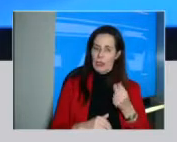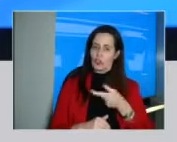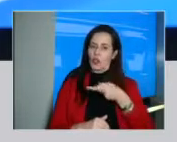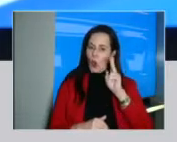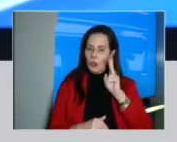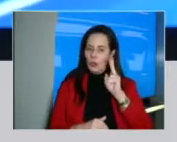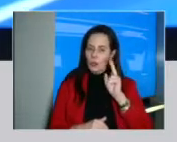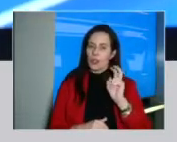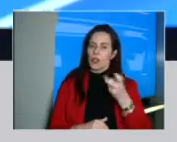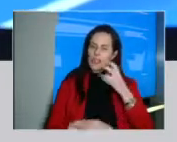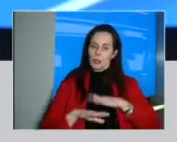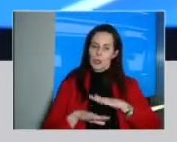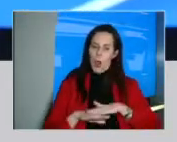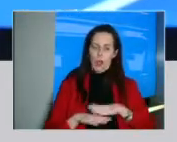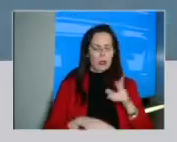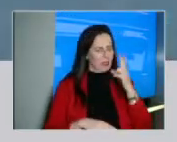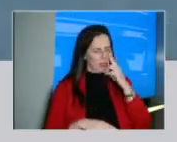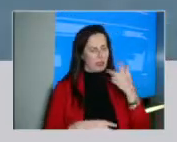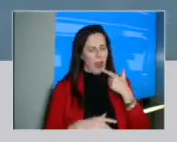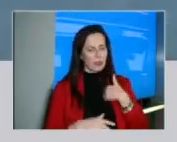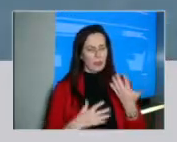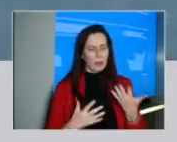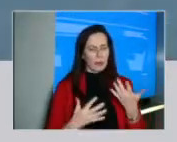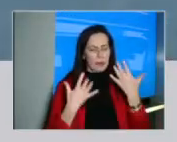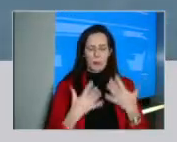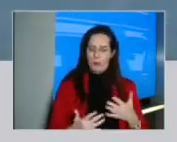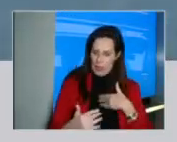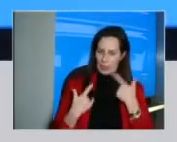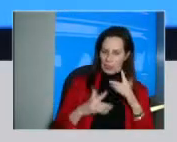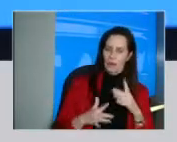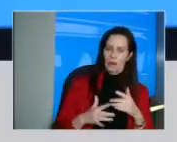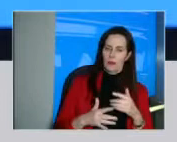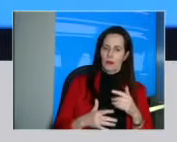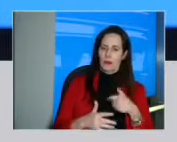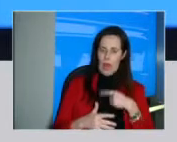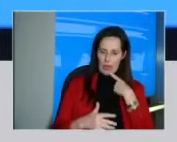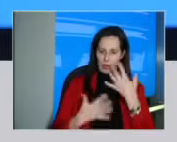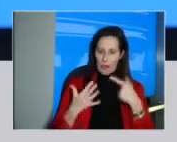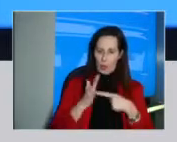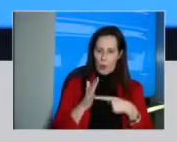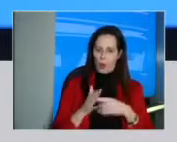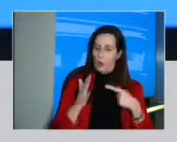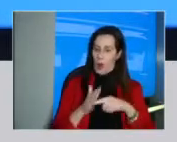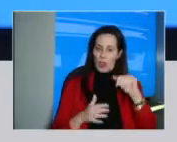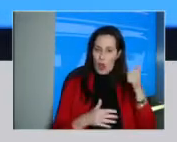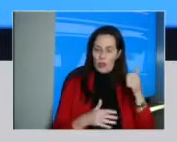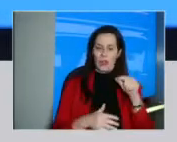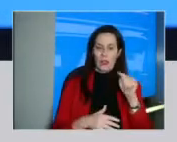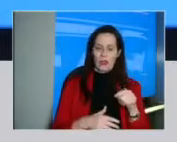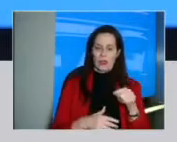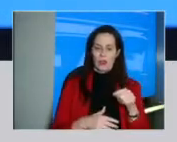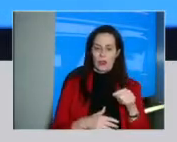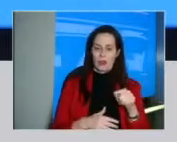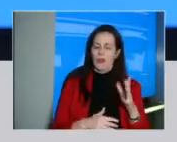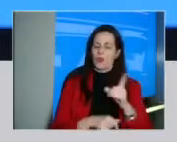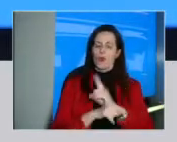יותר גיוס מקצועי. תנסה לפרט לי את זה במספרים. אני אפרט. אני אתן כמה דוגמאות. הדוגמה הראשונה מדברת על אורך